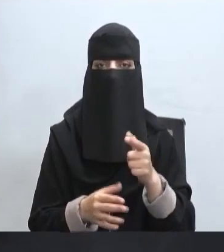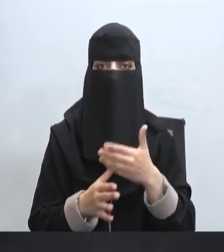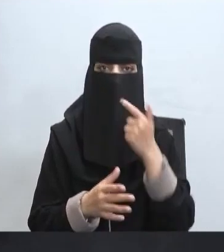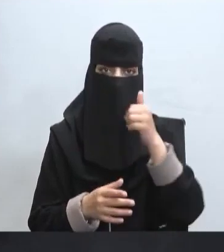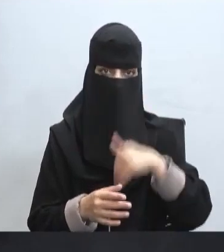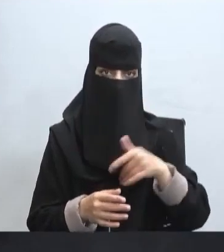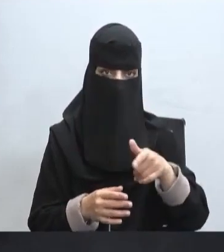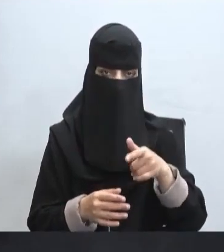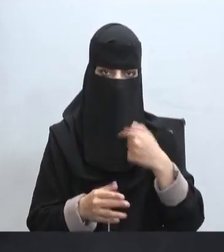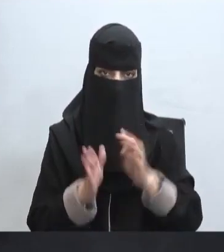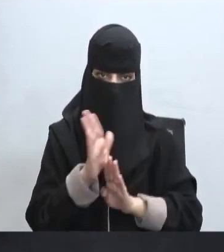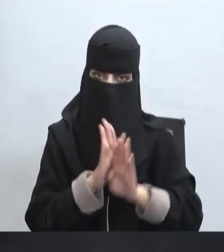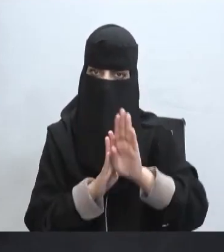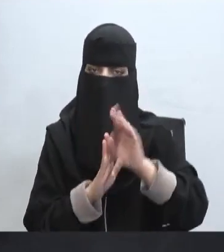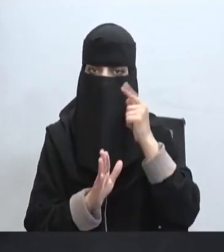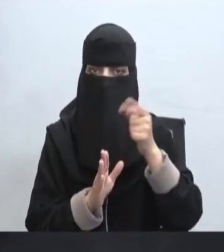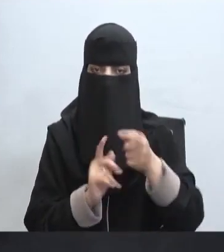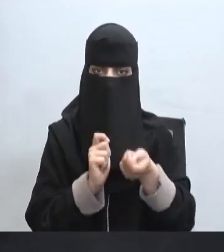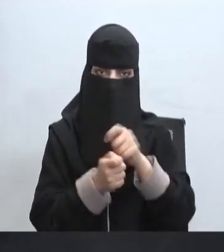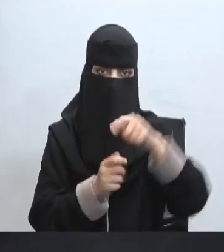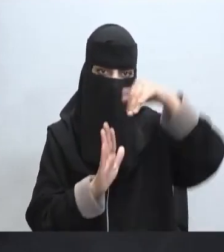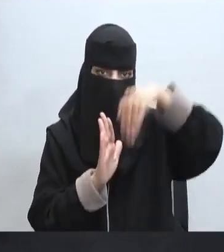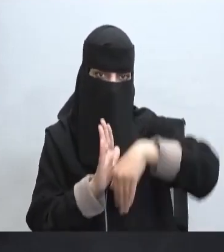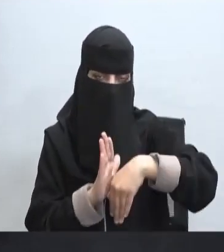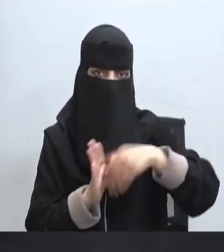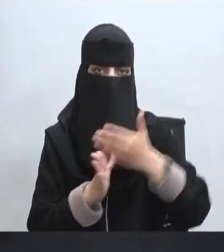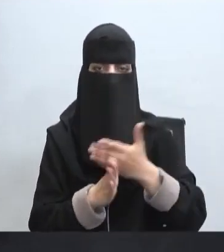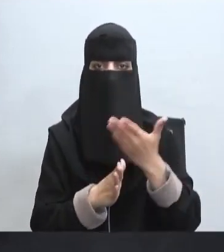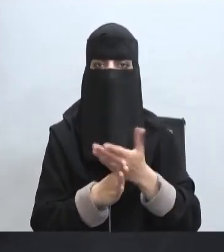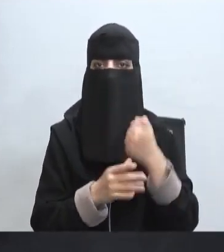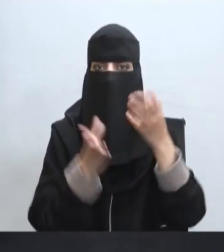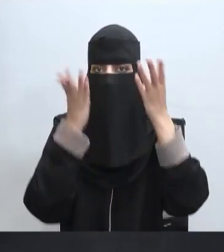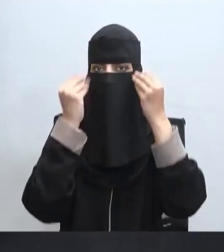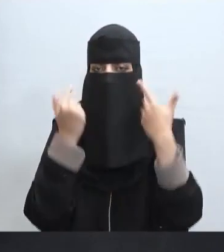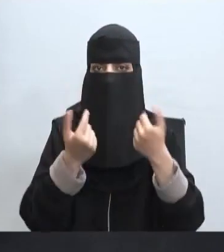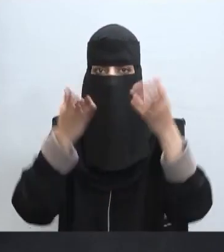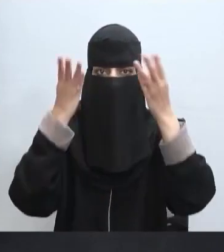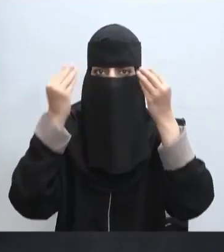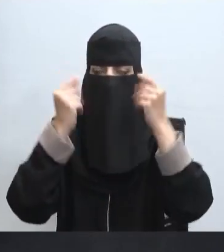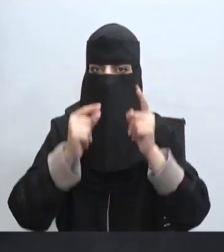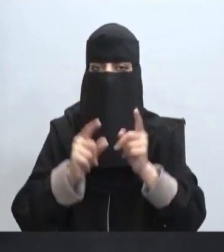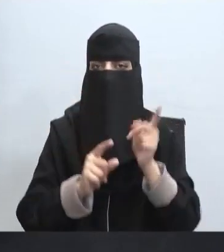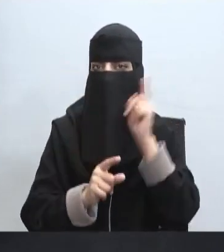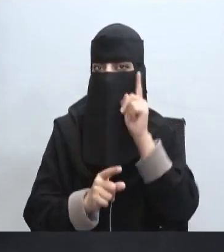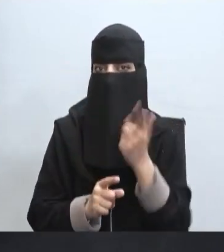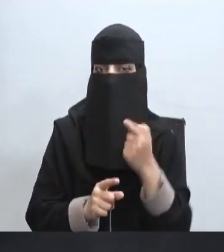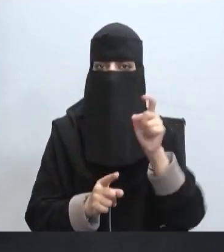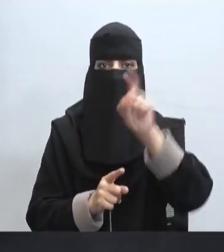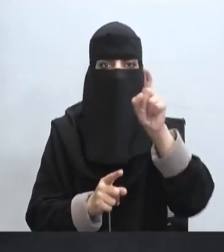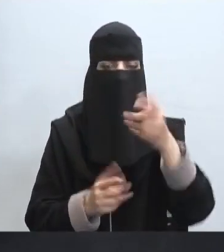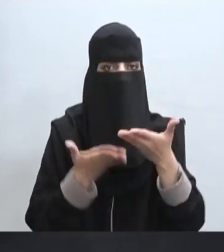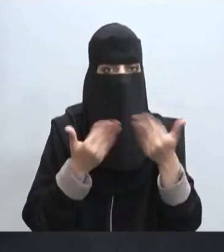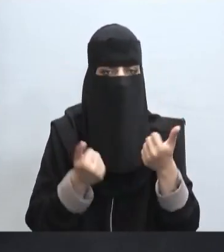اردت ان تنميه وحدث خلاف ذلك لانك لم تستثمره بالطريقه الصحيحه ولم تسال من